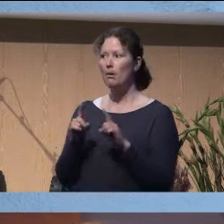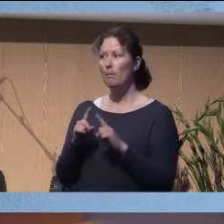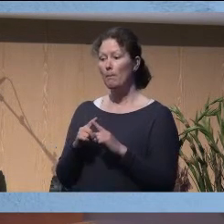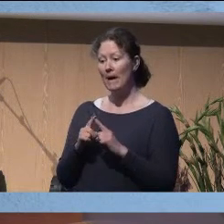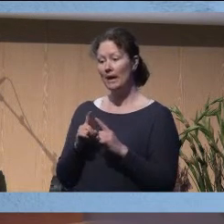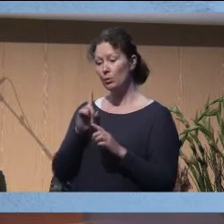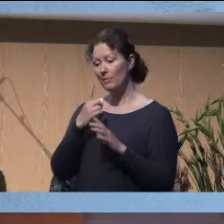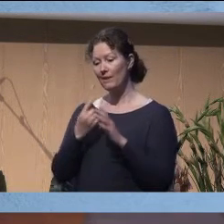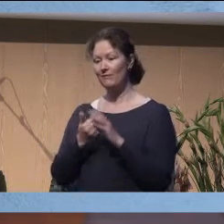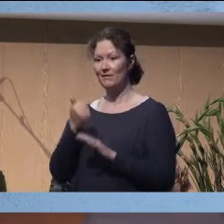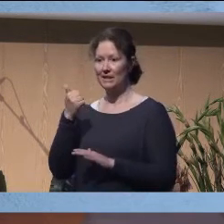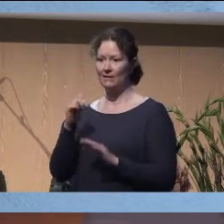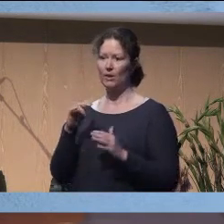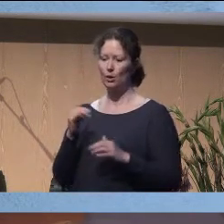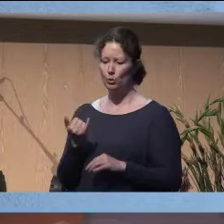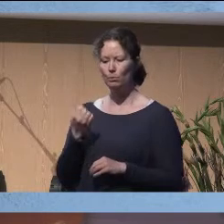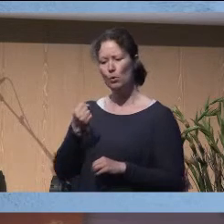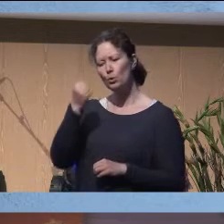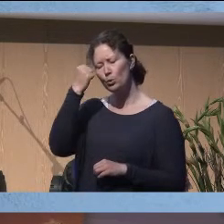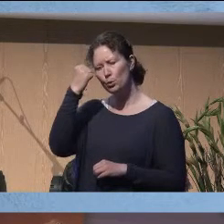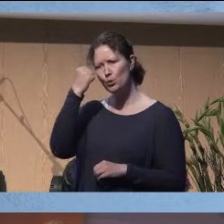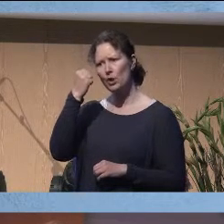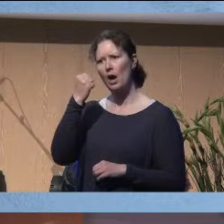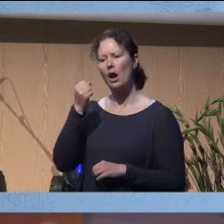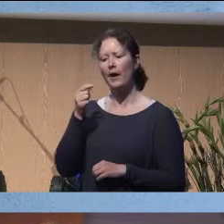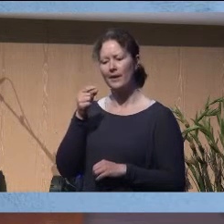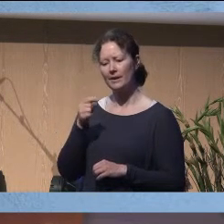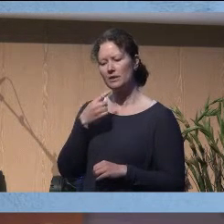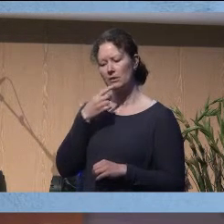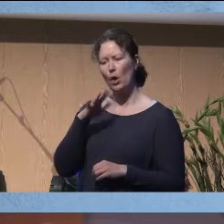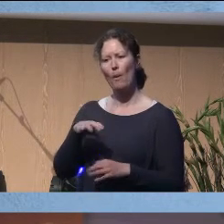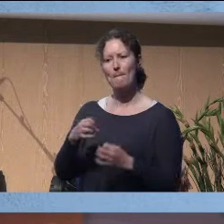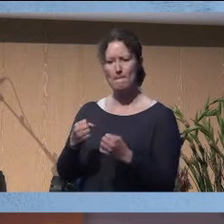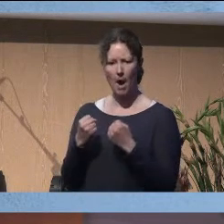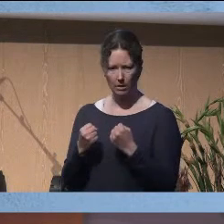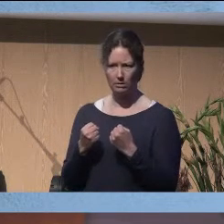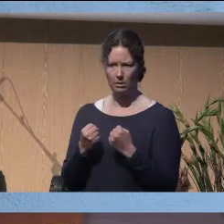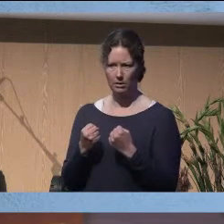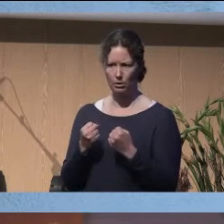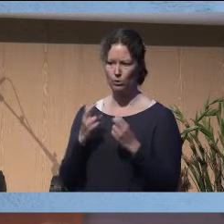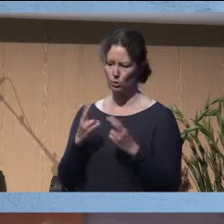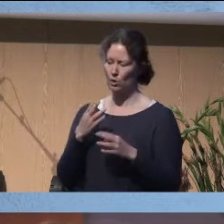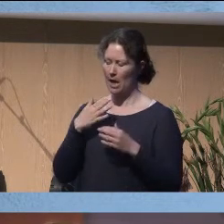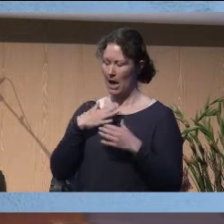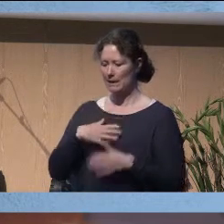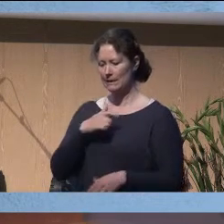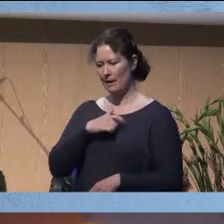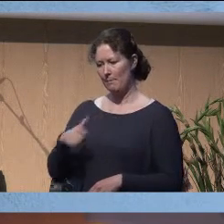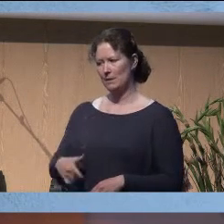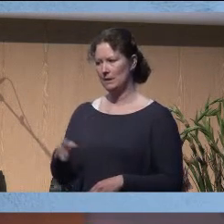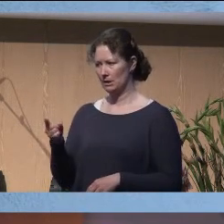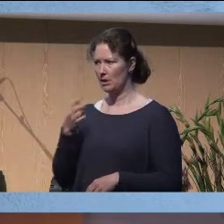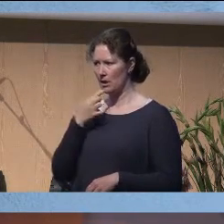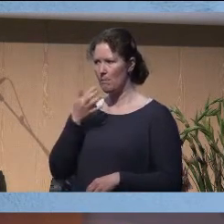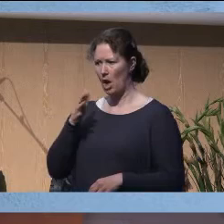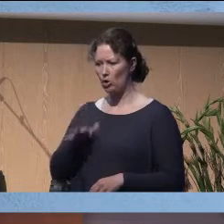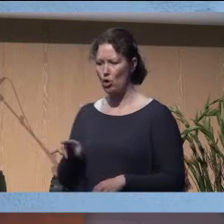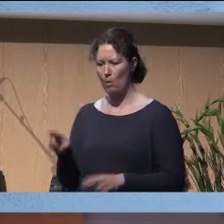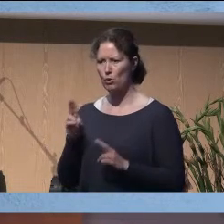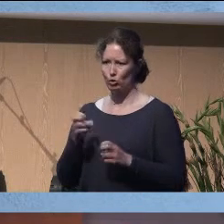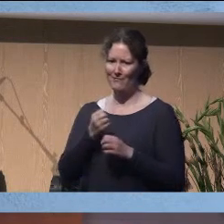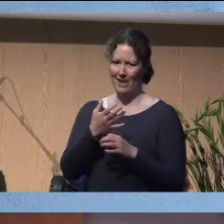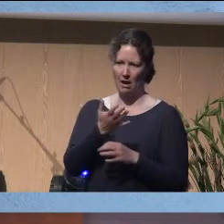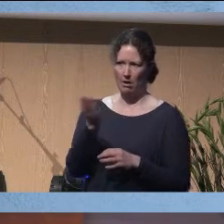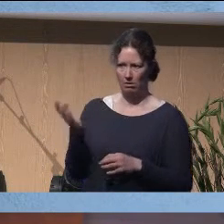det viktigste å huske at det faktisk dreier seg om makt, som også helseministeren har snakket om, og flere